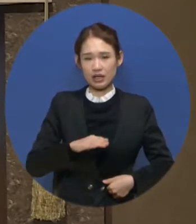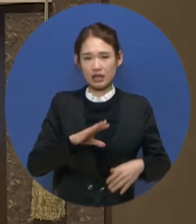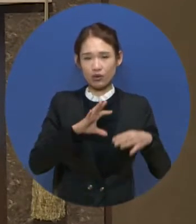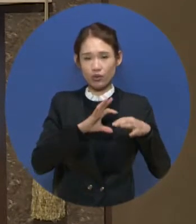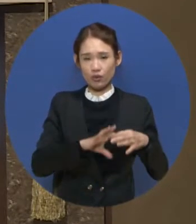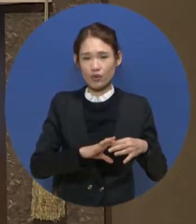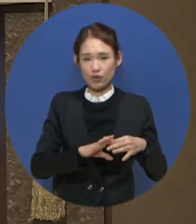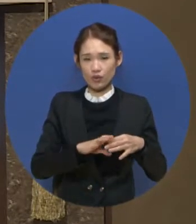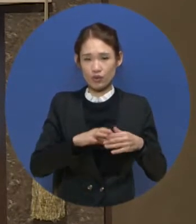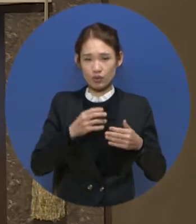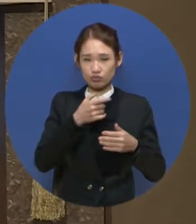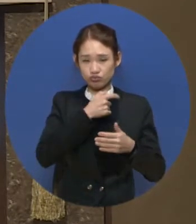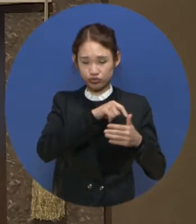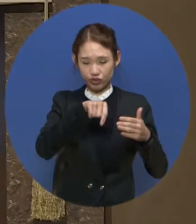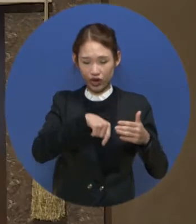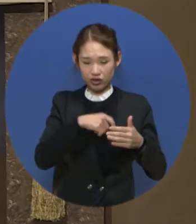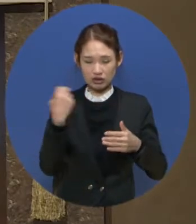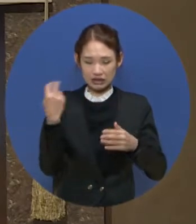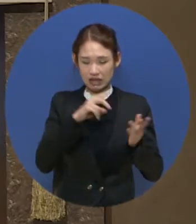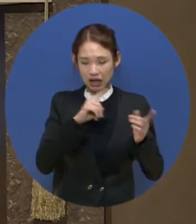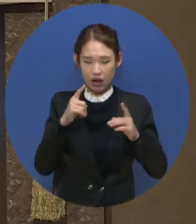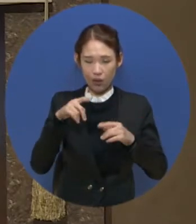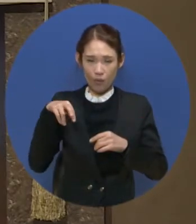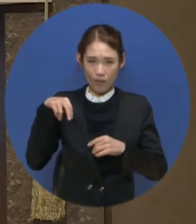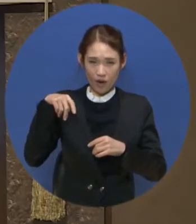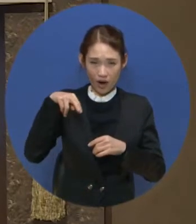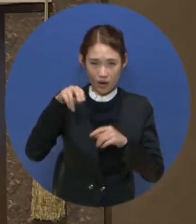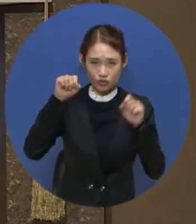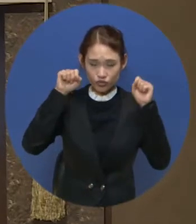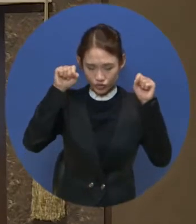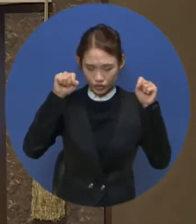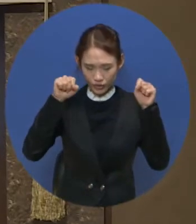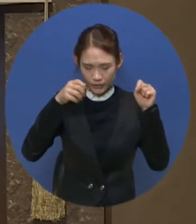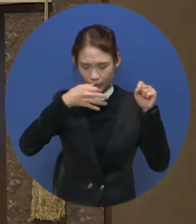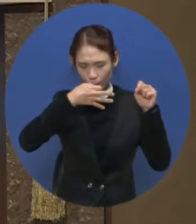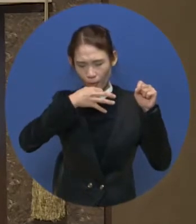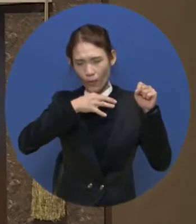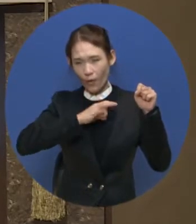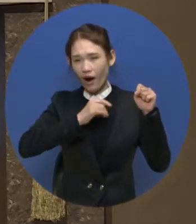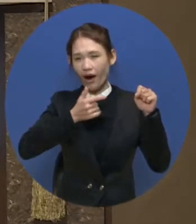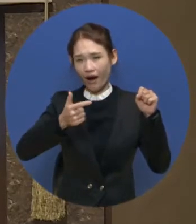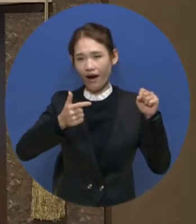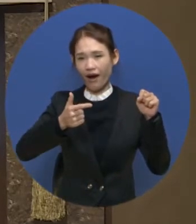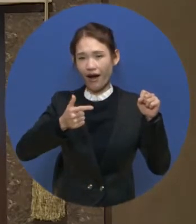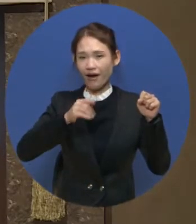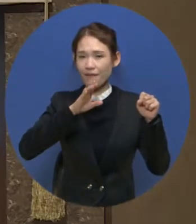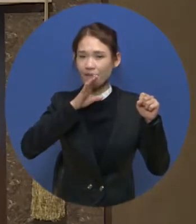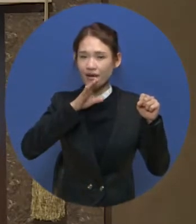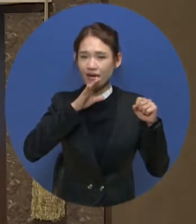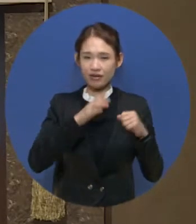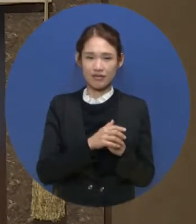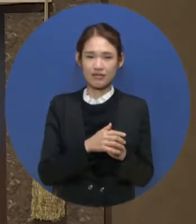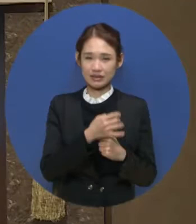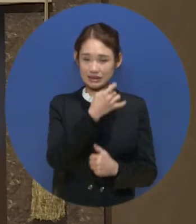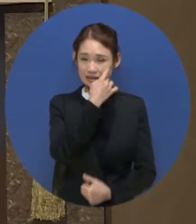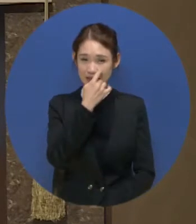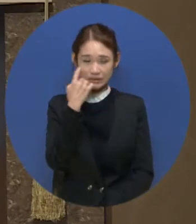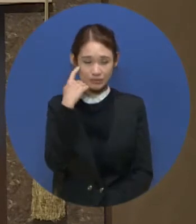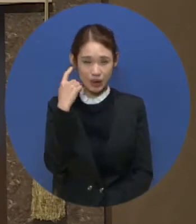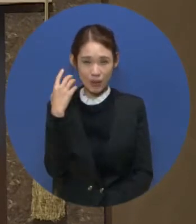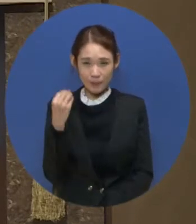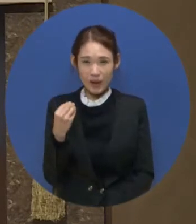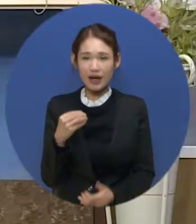이 수중 재활 운동이 가장 좀 이렇게 뭐랄까 유용하고 굉장히 또 효과가 있는 거로 예. 또 증명이